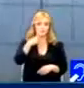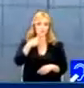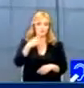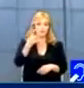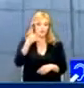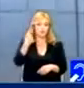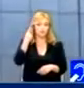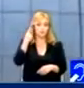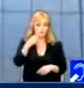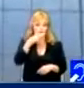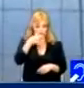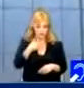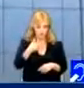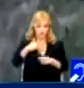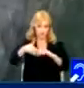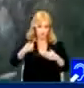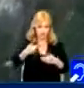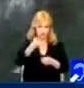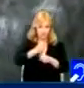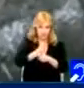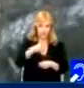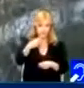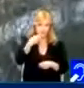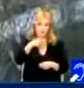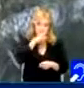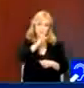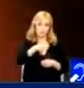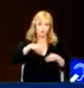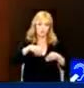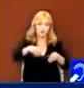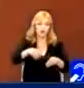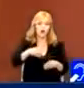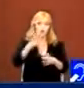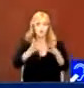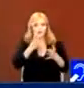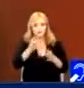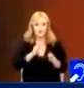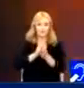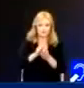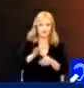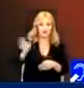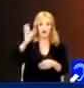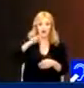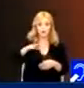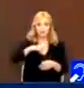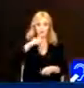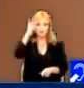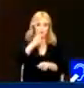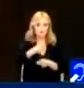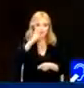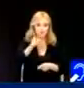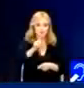dată. Urmă, făcut altceva. Am muncit la betoan. La construcție aici? Atât.